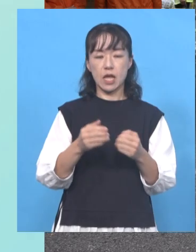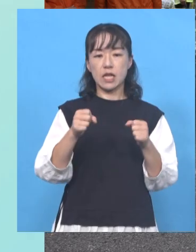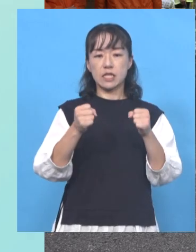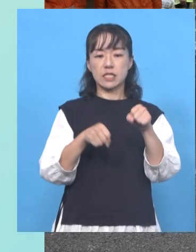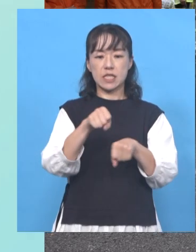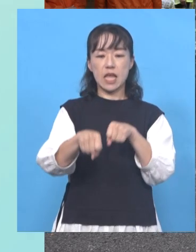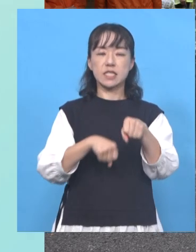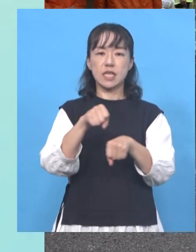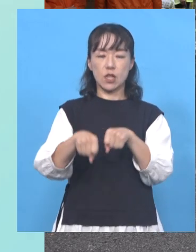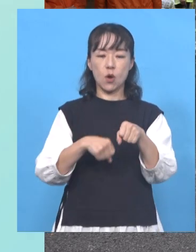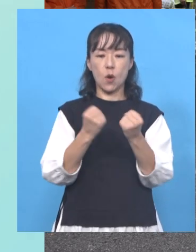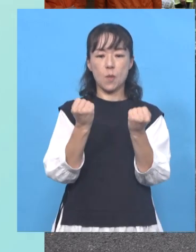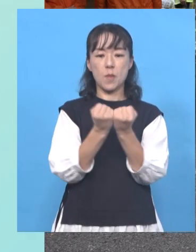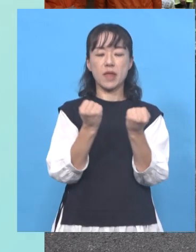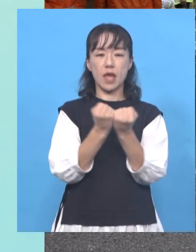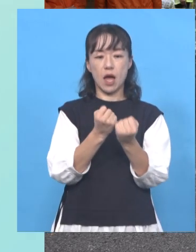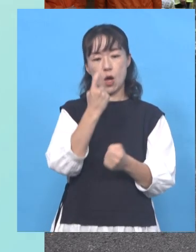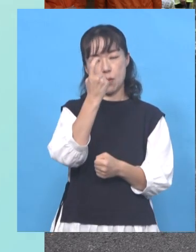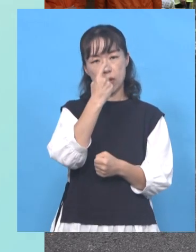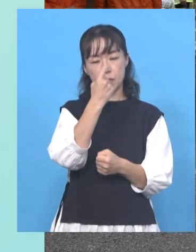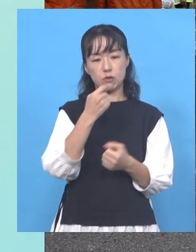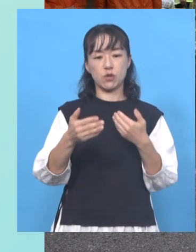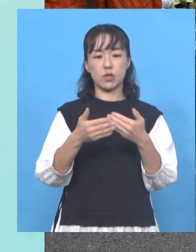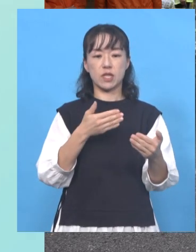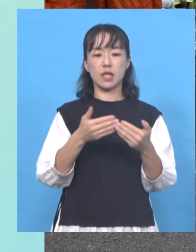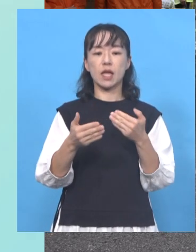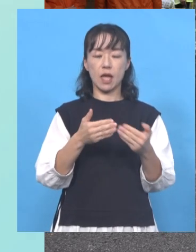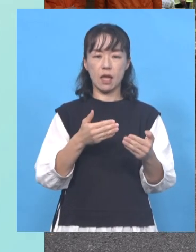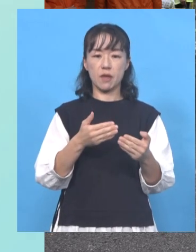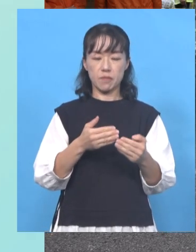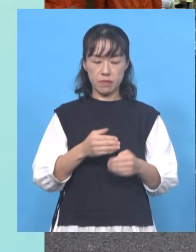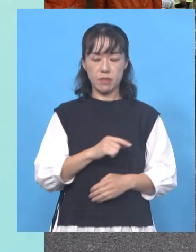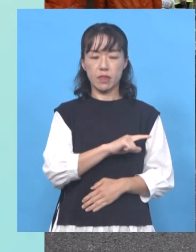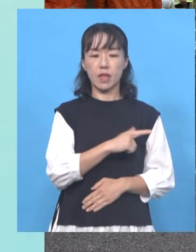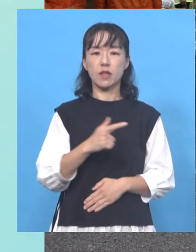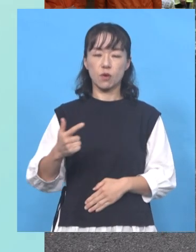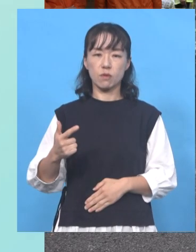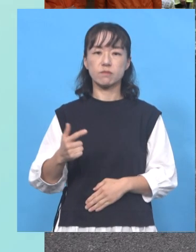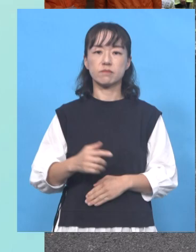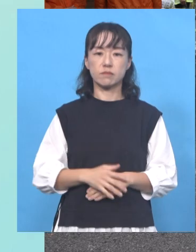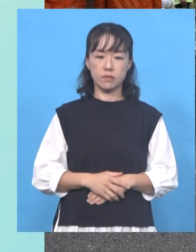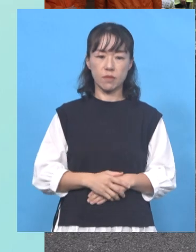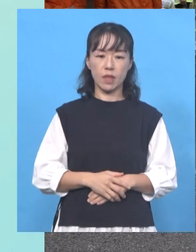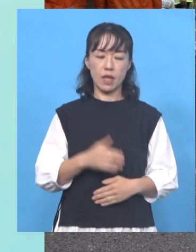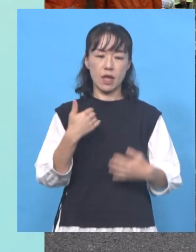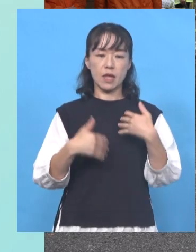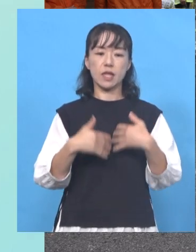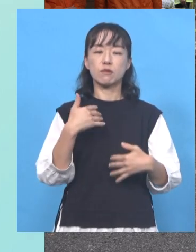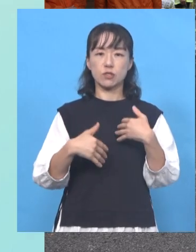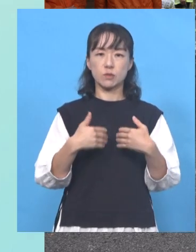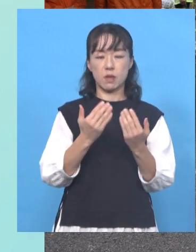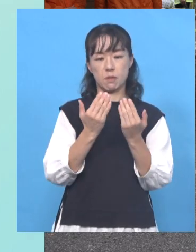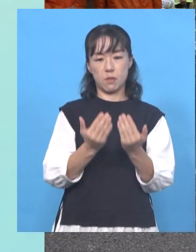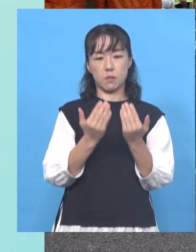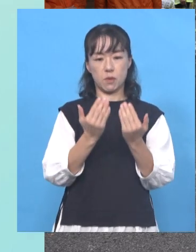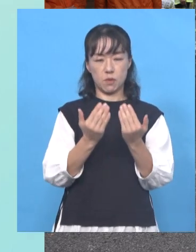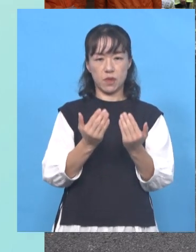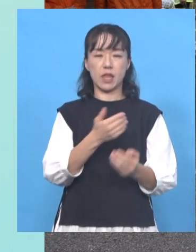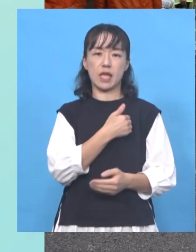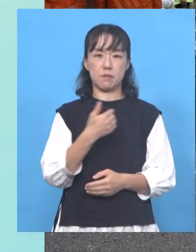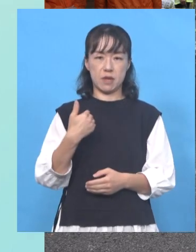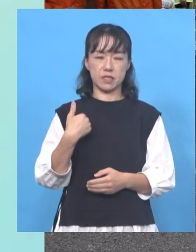交通安全クイズ、自転車の運転マナーを学べるシミュレータ体験、交通安全ストラックアウトなど、楽しく学び